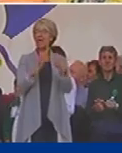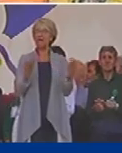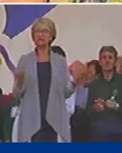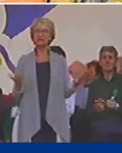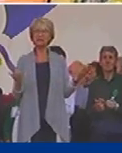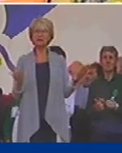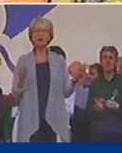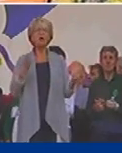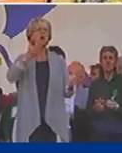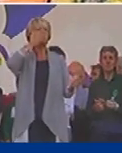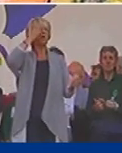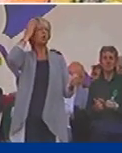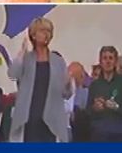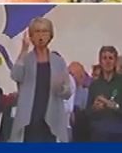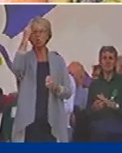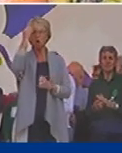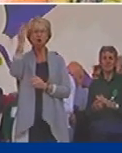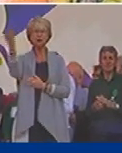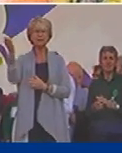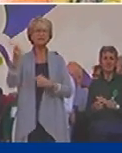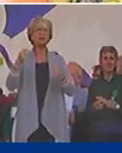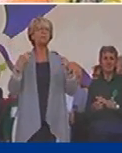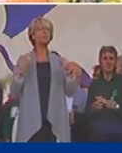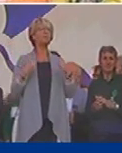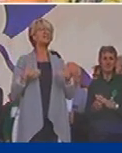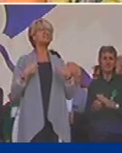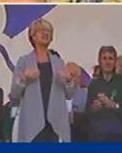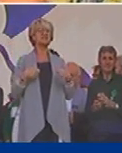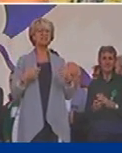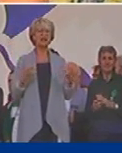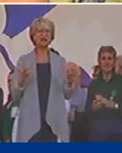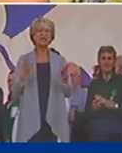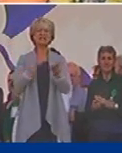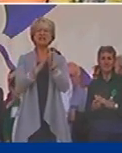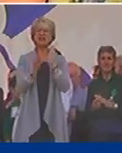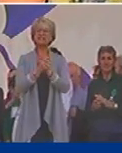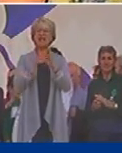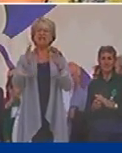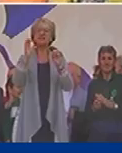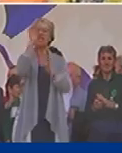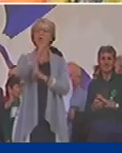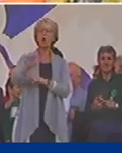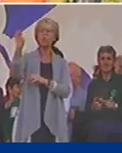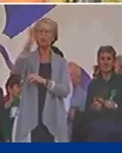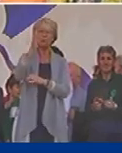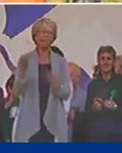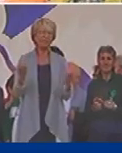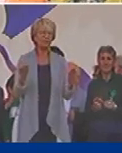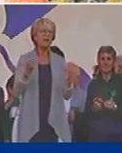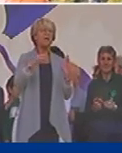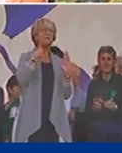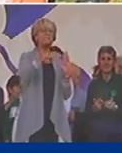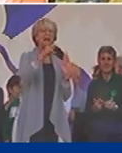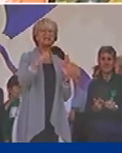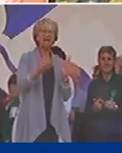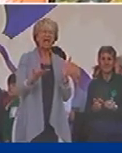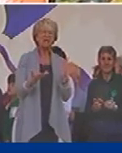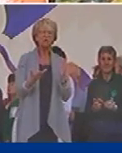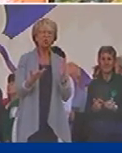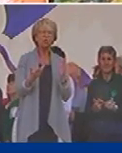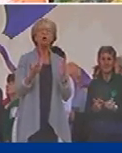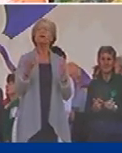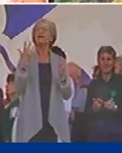pensa Silvio Berlusconi del presidenzialismo, dei trattati europei, del vincolo di mandato e